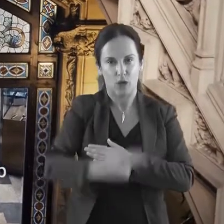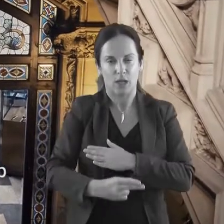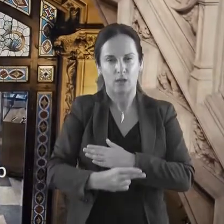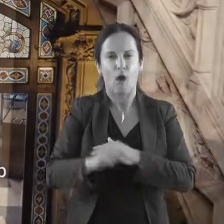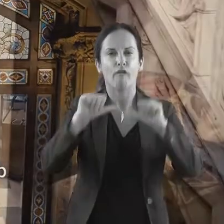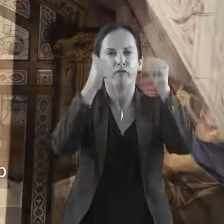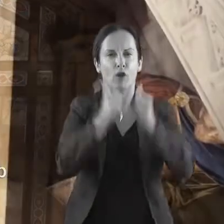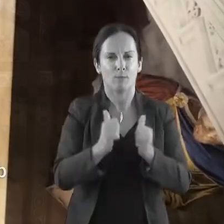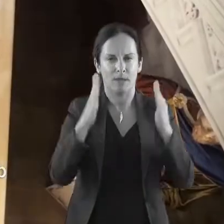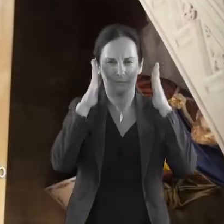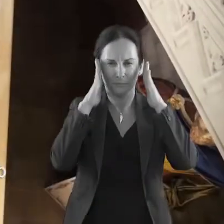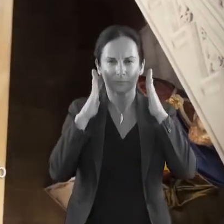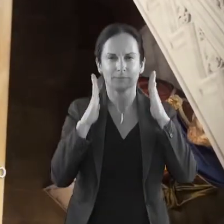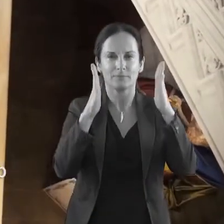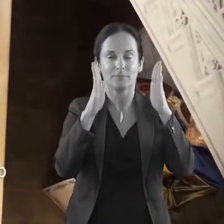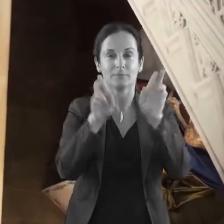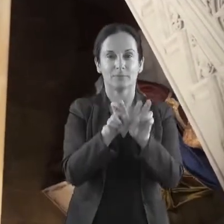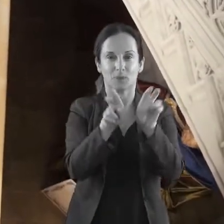bifurca en dos laterals.